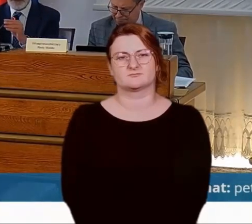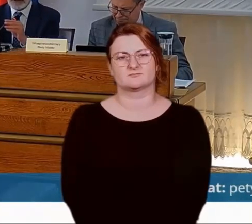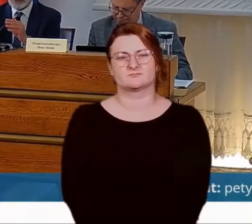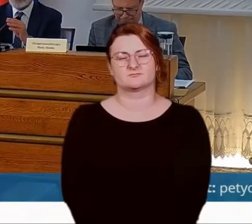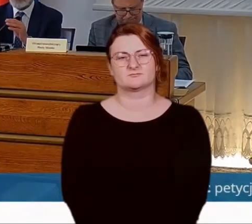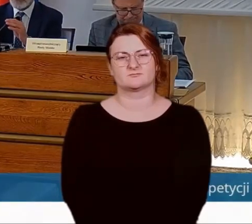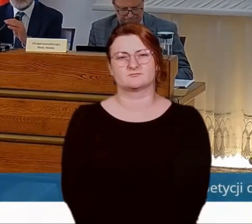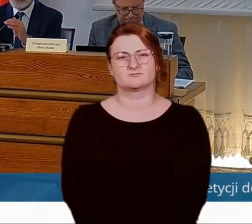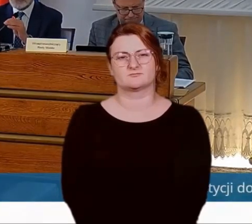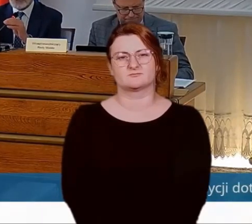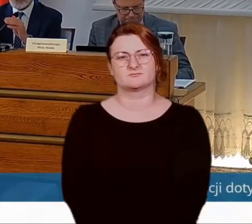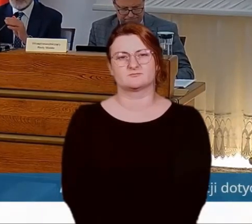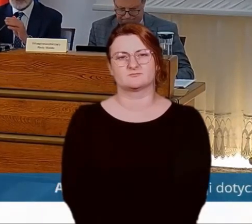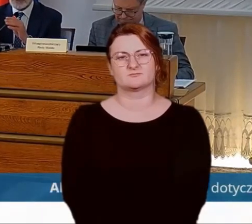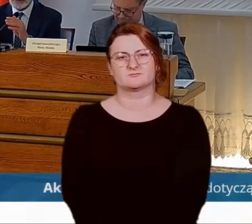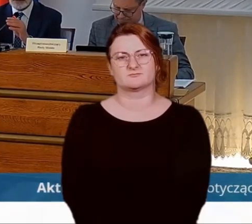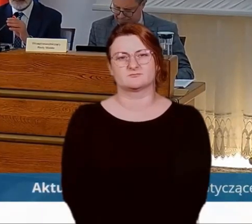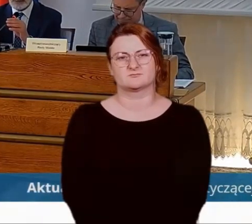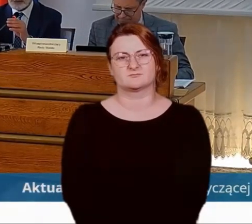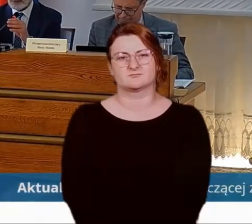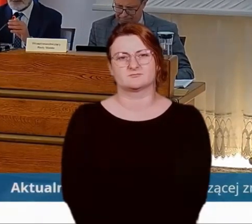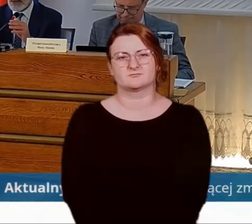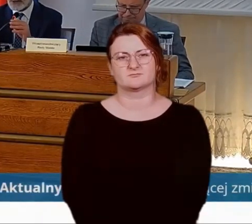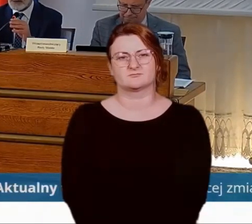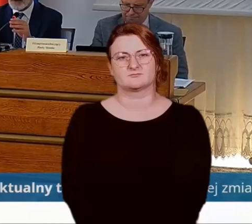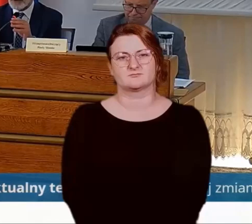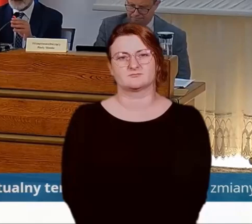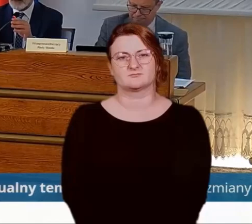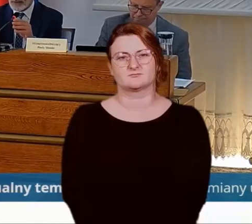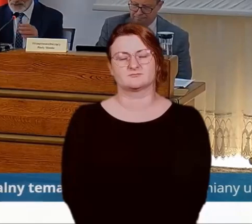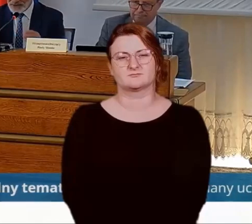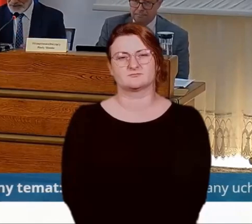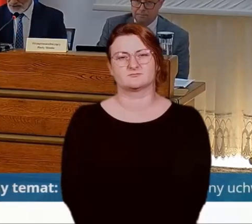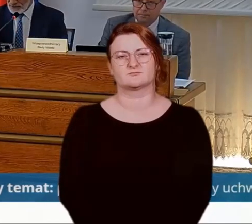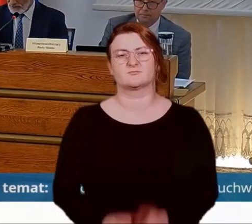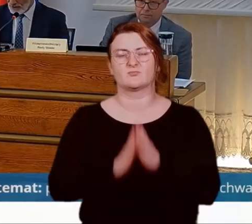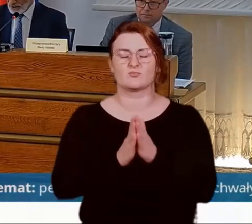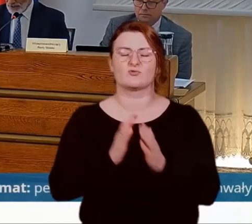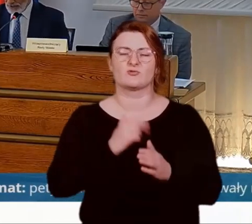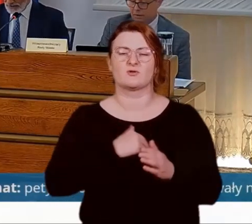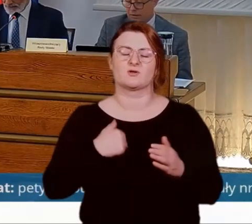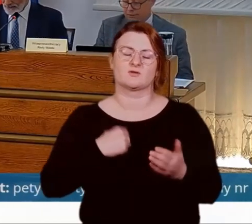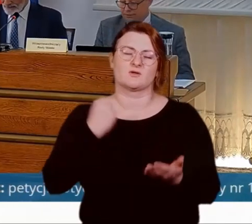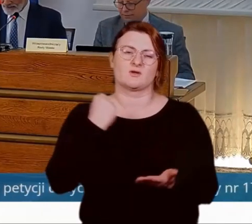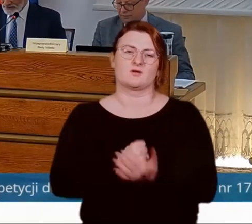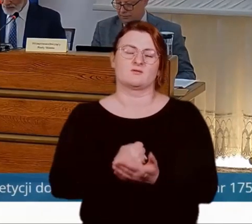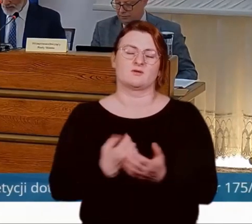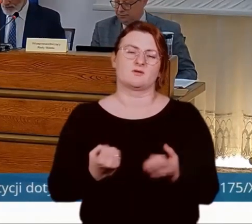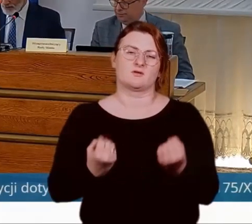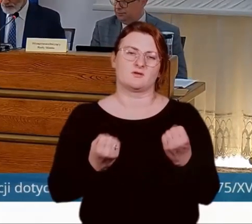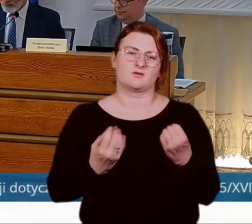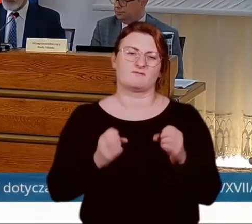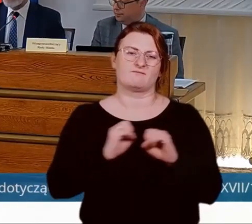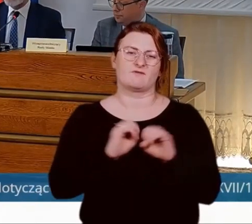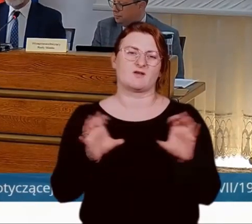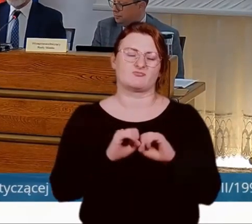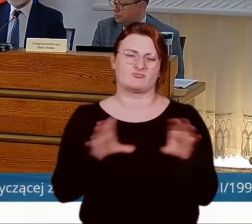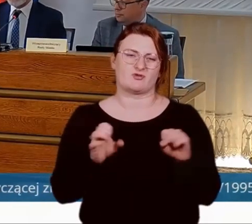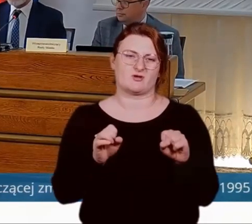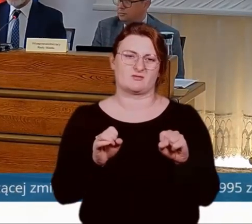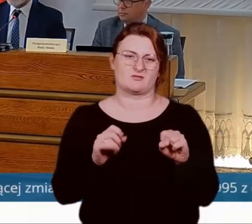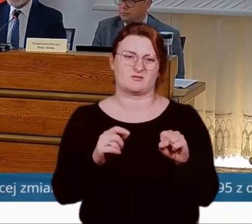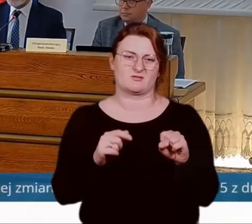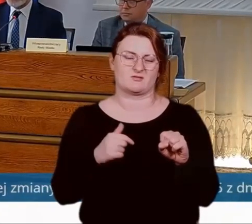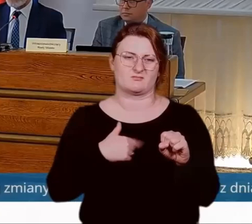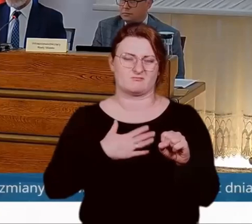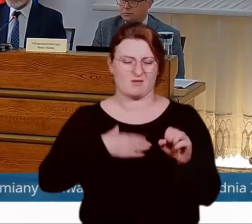Bardzo, bardzo proszę o naszych prawników o wyjaśnienie nam tej kwestii, bo ja mam wątpliwości, czy Pan w tej chwili